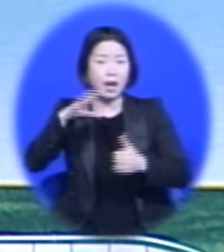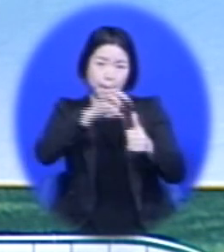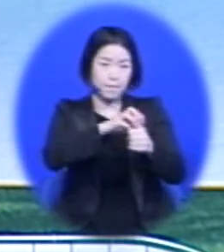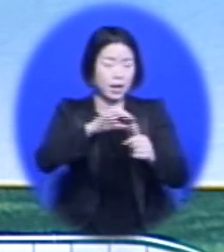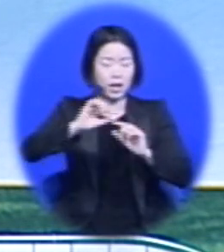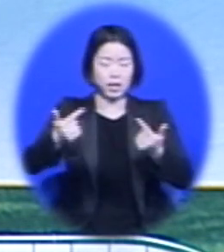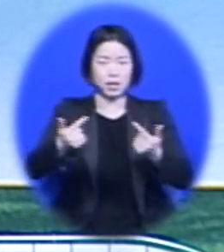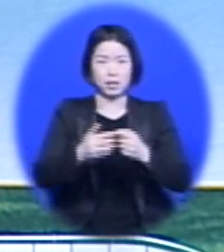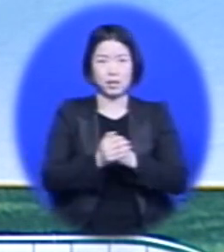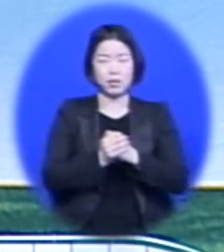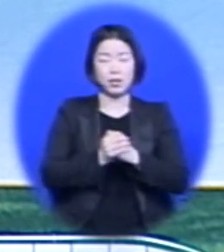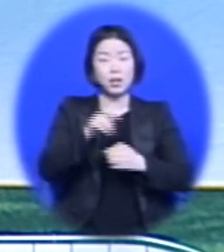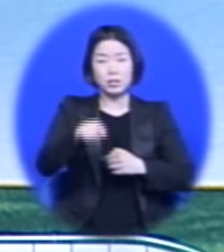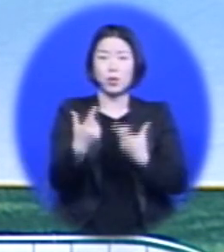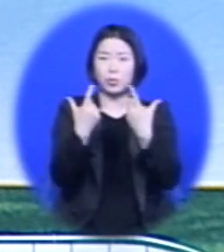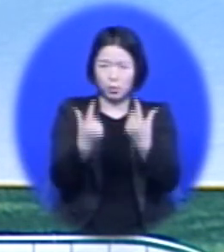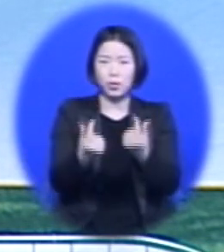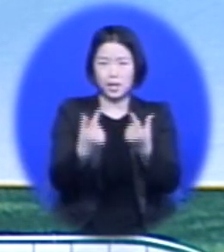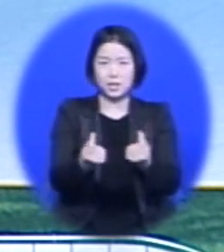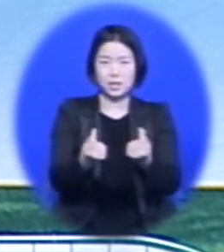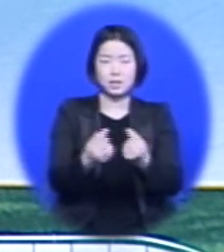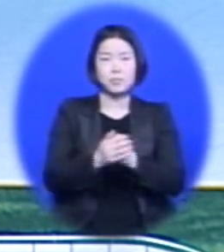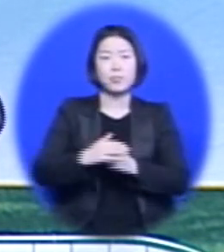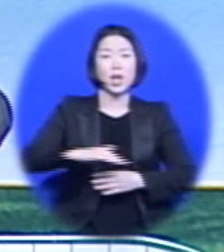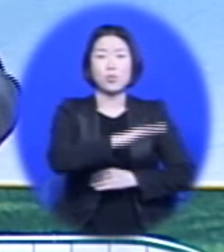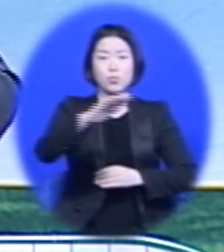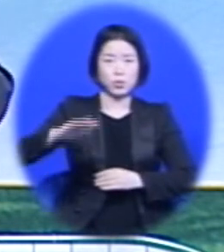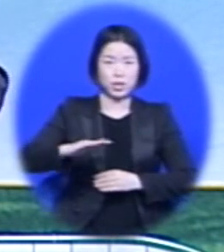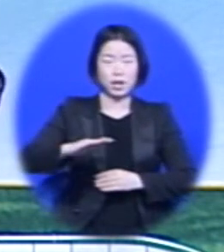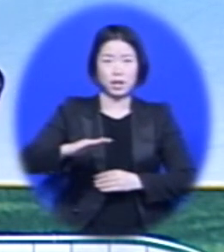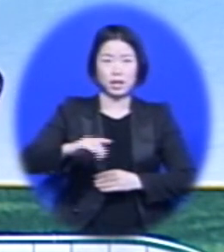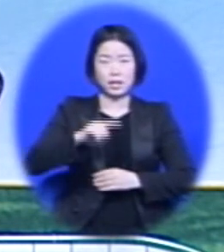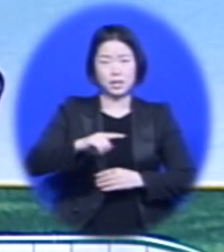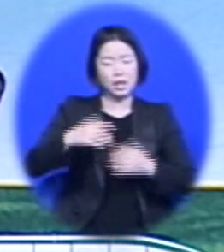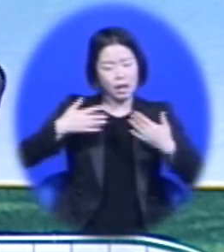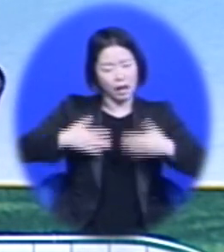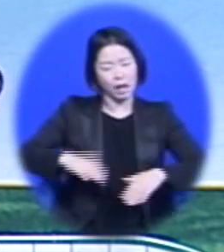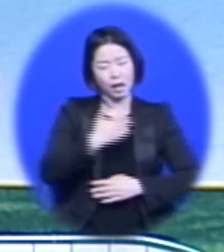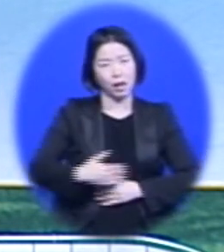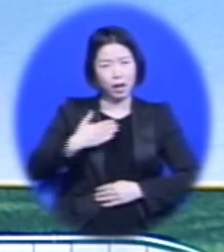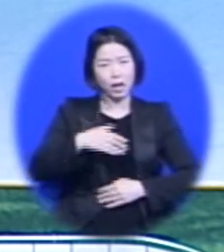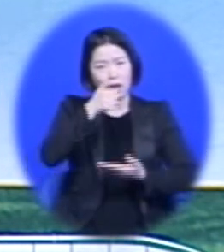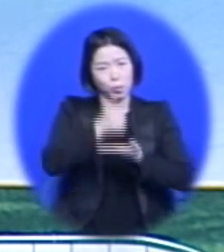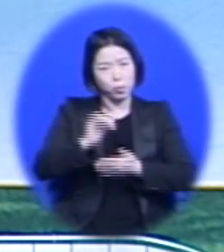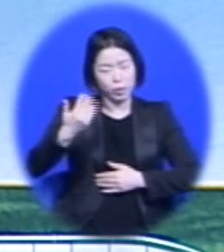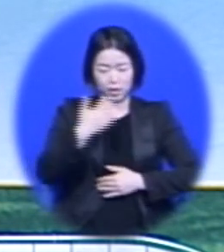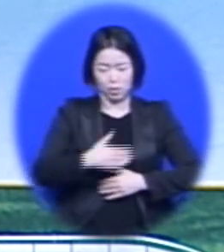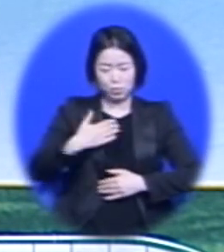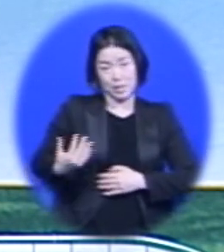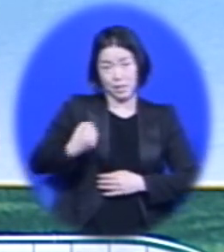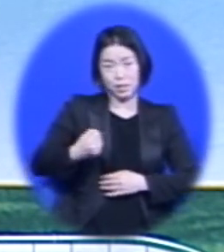않습니다. 그와 똑같이 우리가 이 연약한 육신, 죄된 육신을 가지고